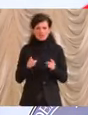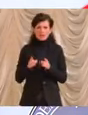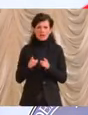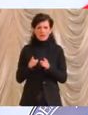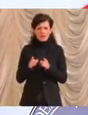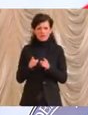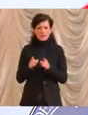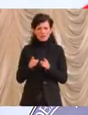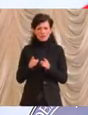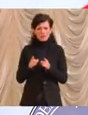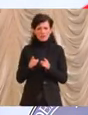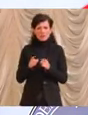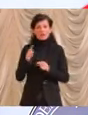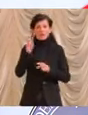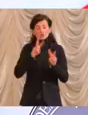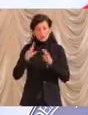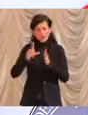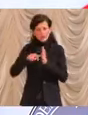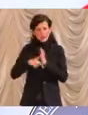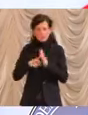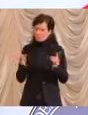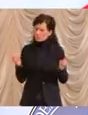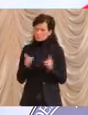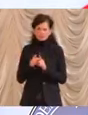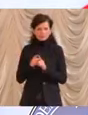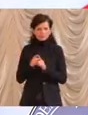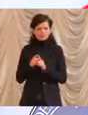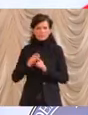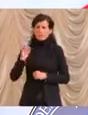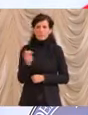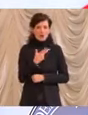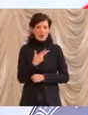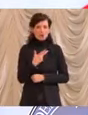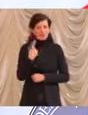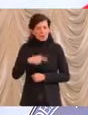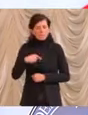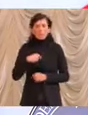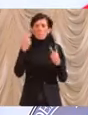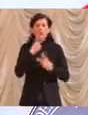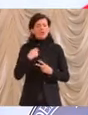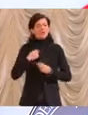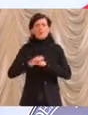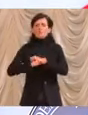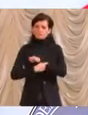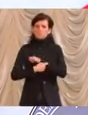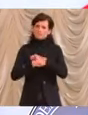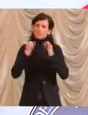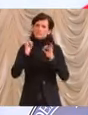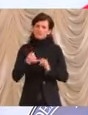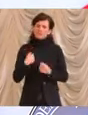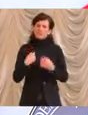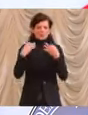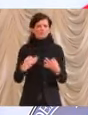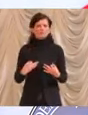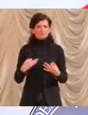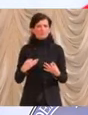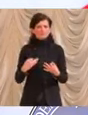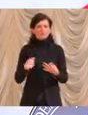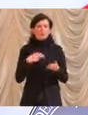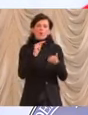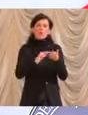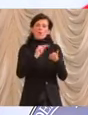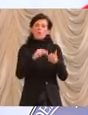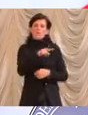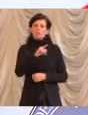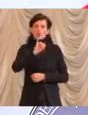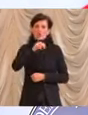addirittura azzerati. Su questo io stesso sono intransigente e devo dire che gli uffici dell'INPS